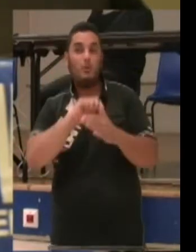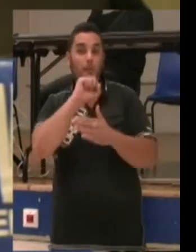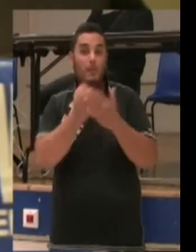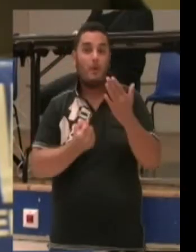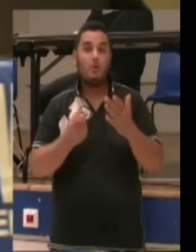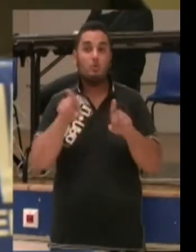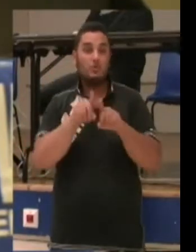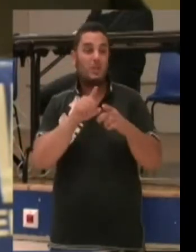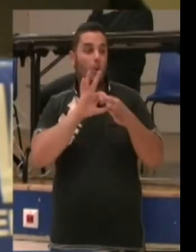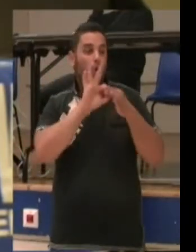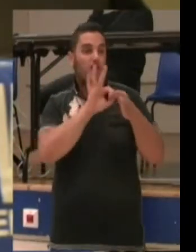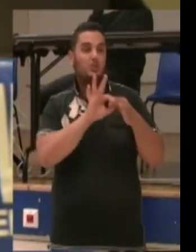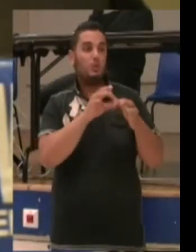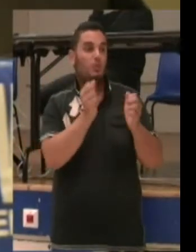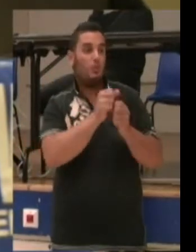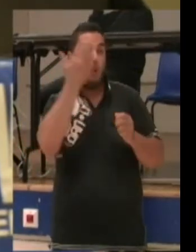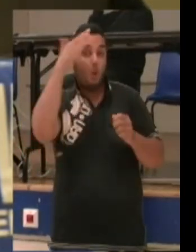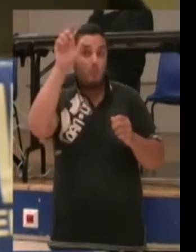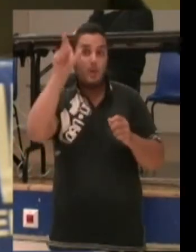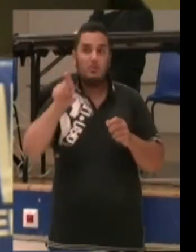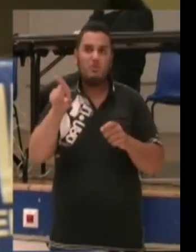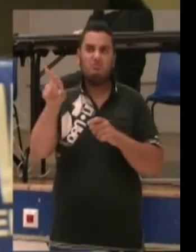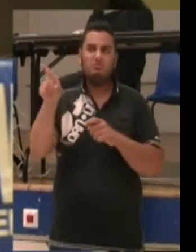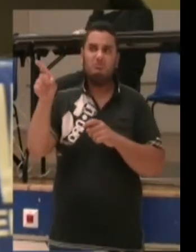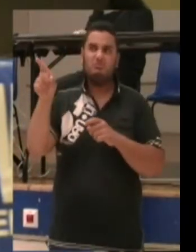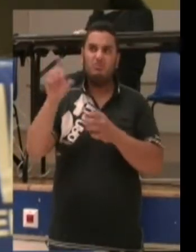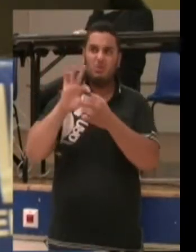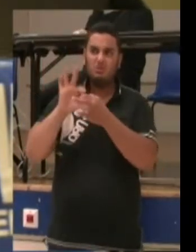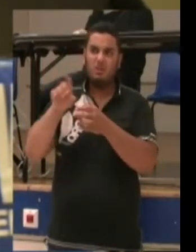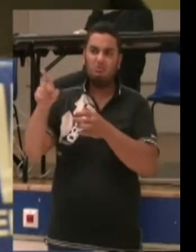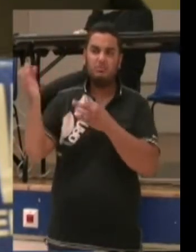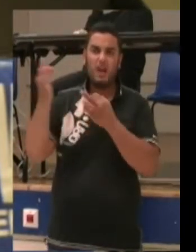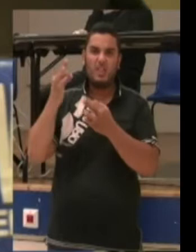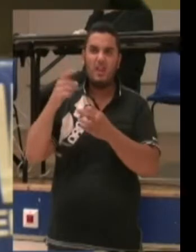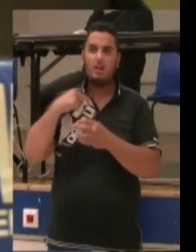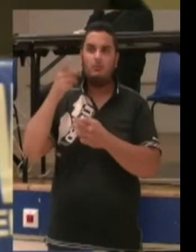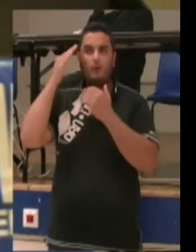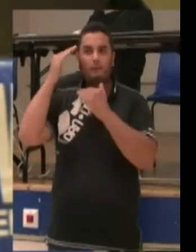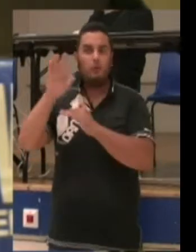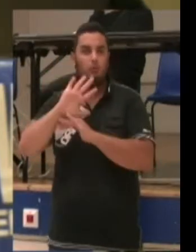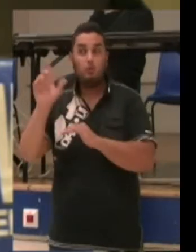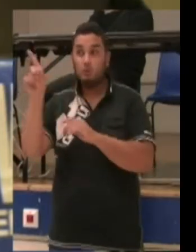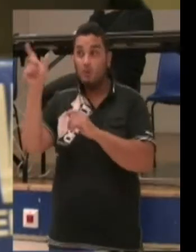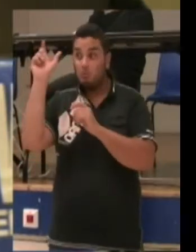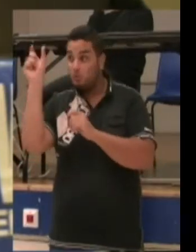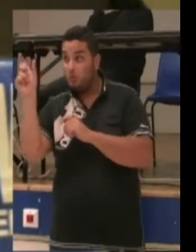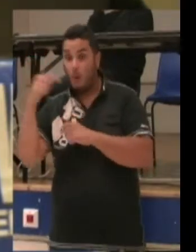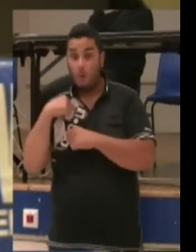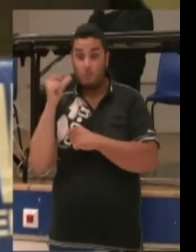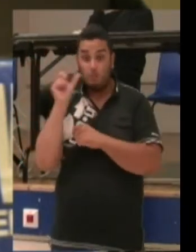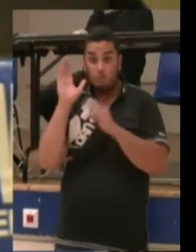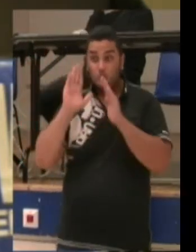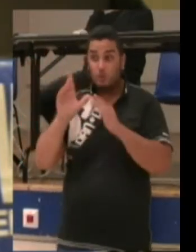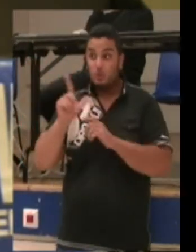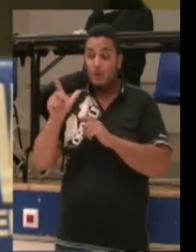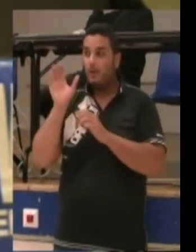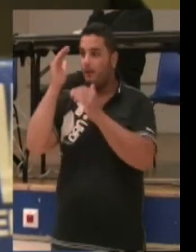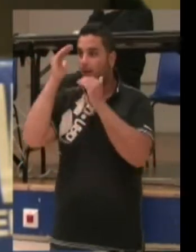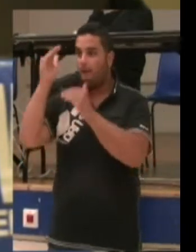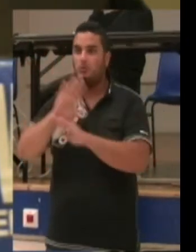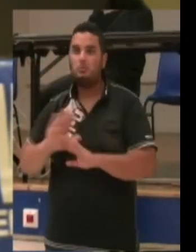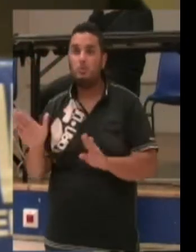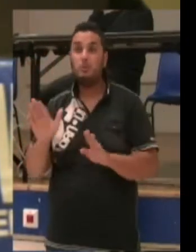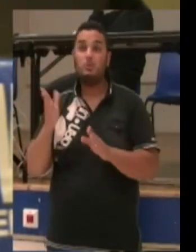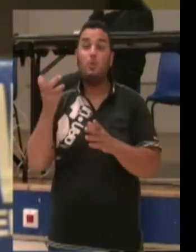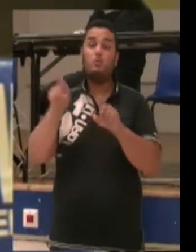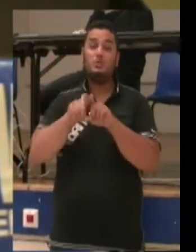la relation qu'on a envers les autres et la relation qu'on a envers Dieu. Donc l'être humain est devenu comme un individu isolé